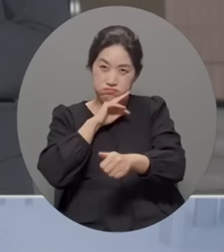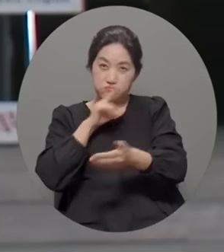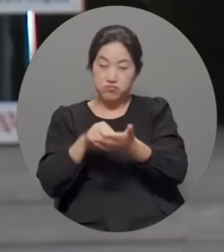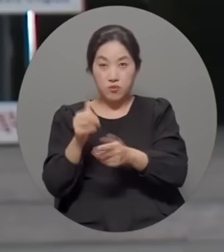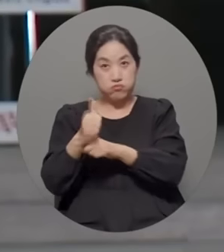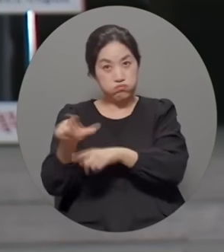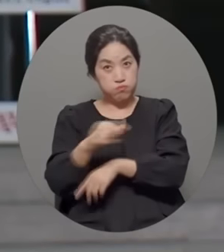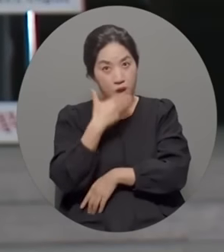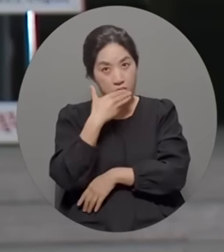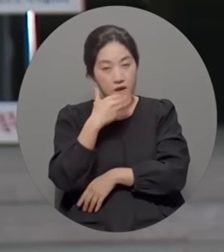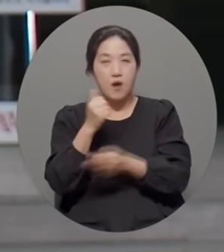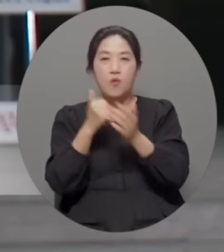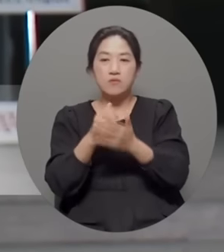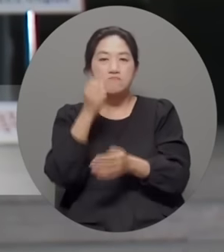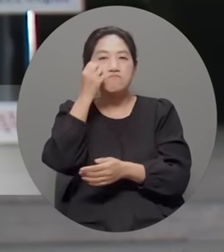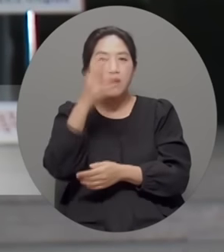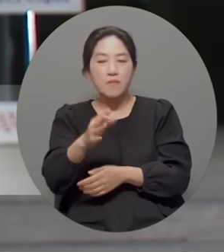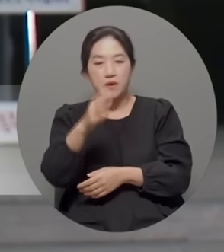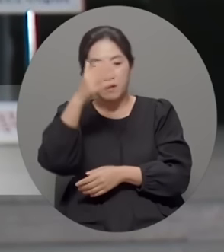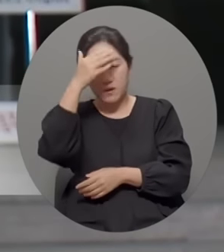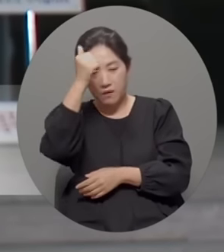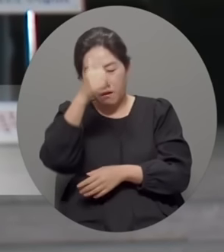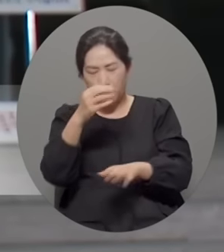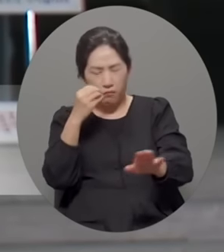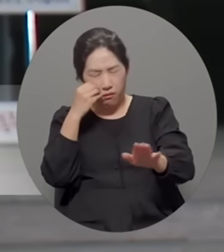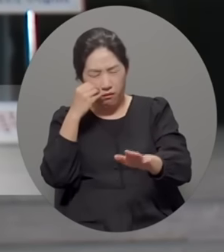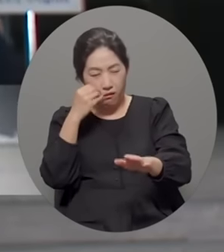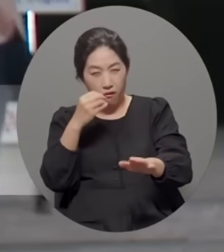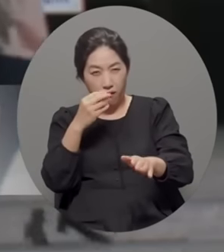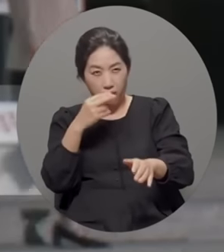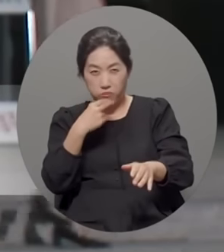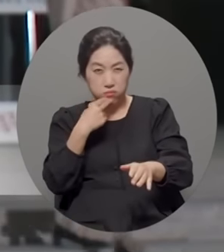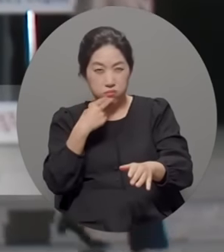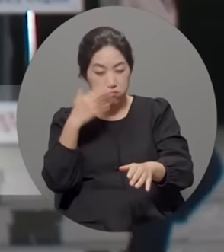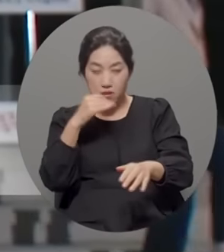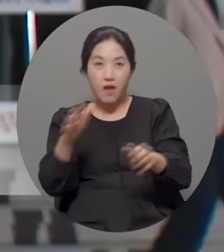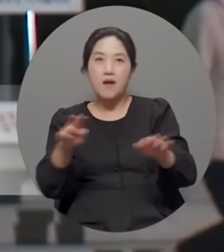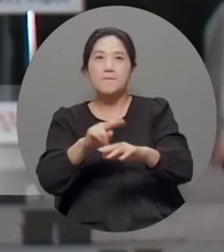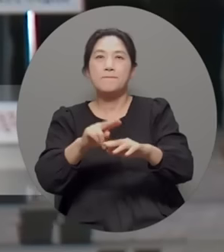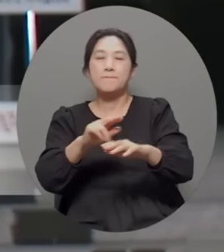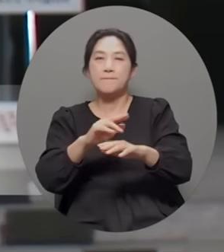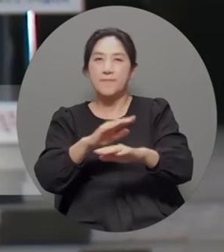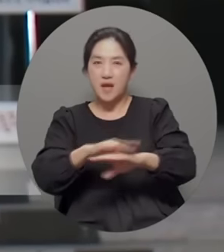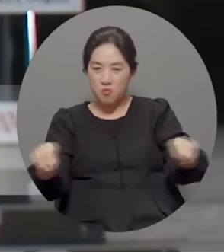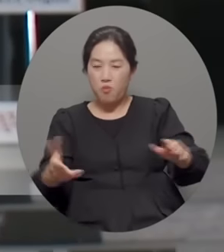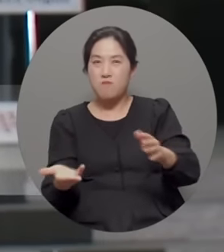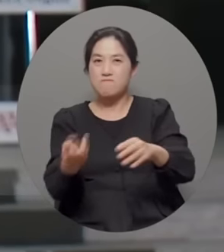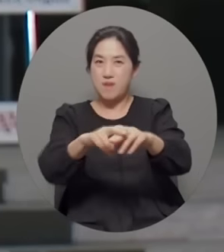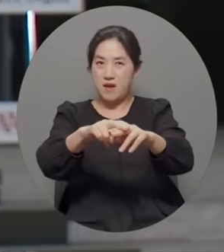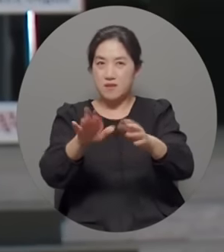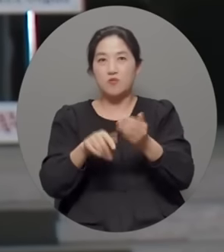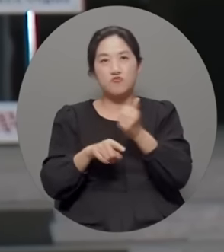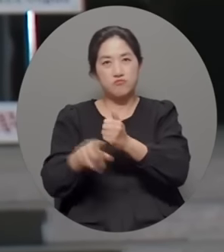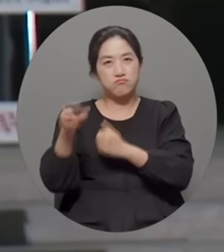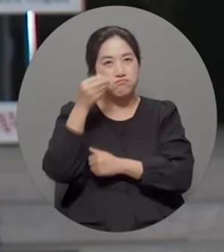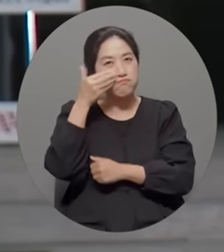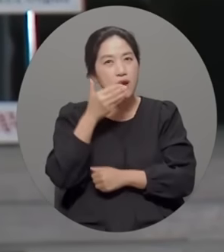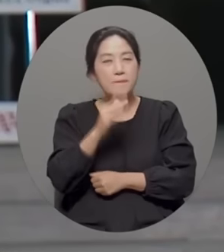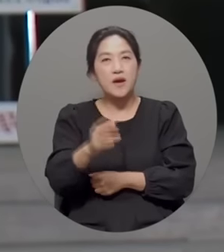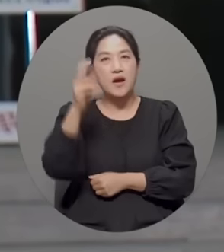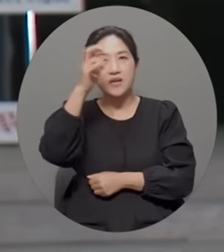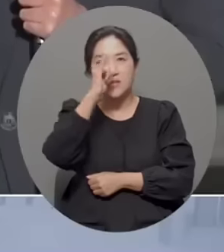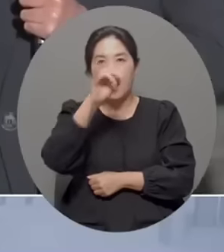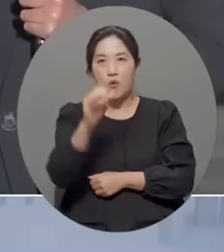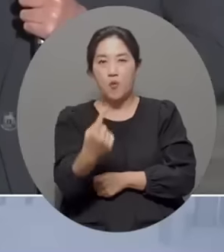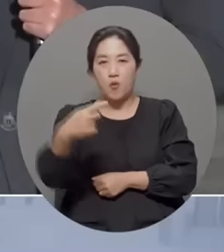네, 넉 달 만에 수장 공백 사태가 해소되는 건데요. 수사에 탄력이 붙을 거라는 전망도 나옵니다. 오동훈